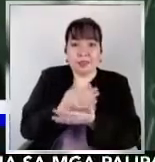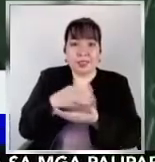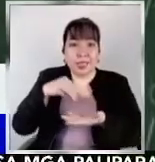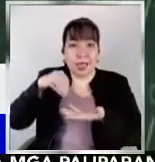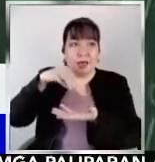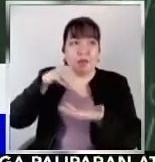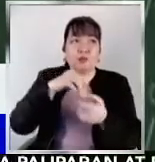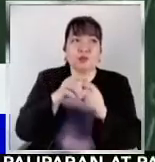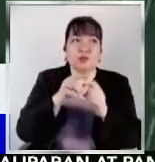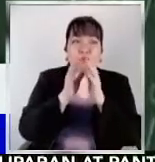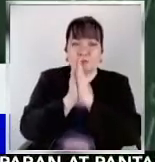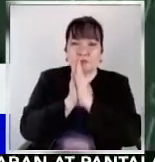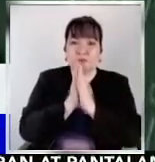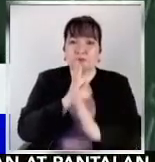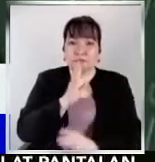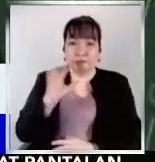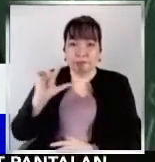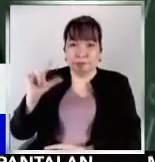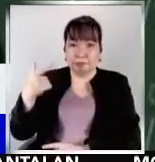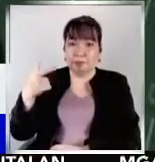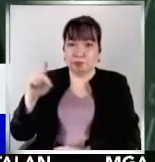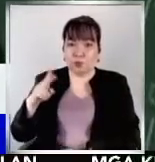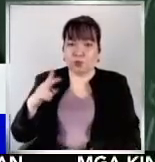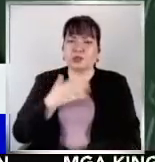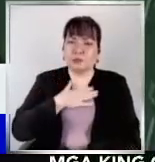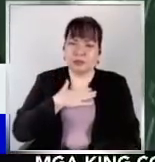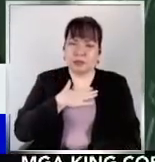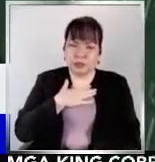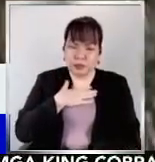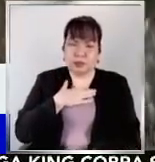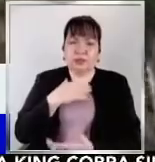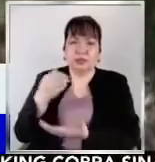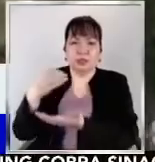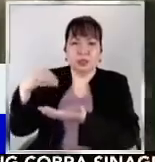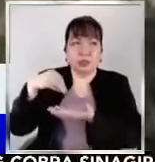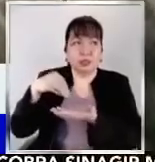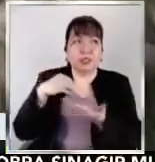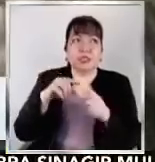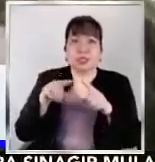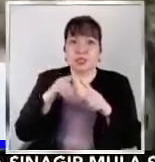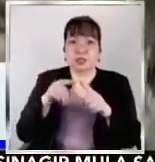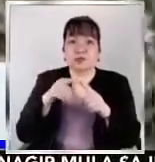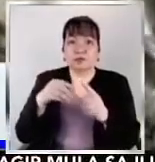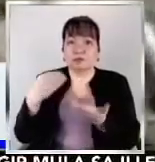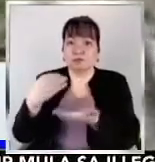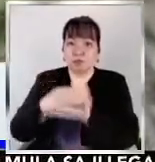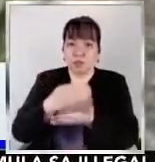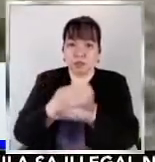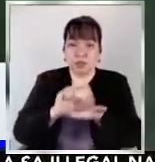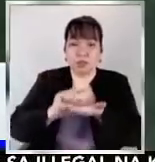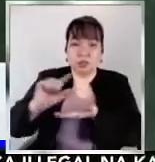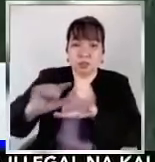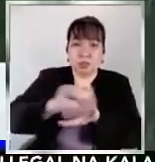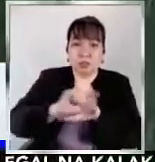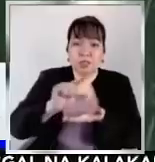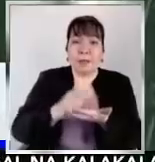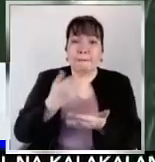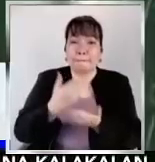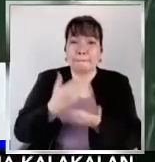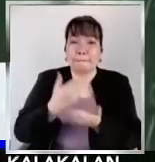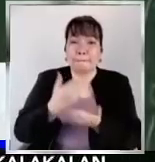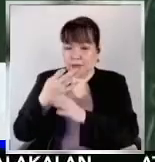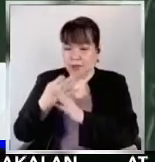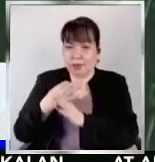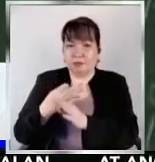ng ayuda, ng financial assistance, ng construction materials para matulungan po namin yung mga kababayan namin. Mas okay yung mga